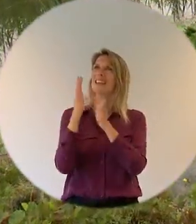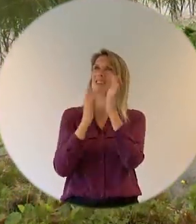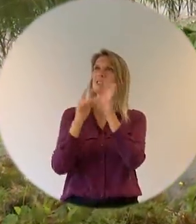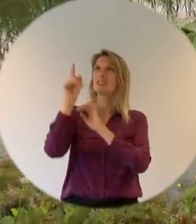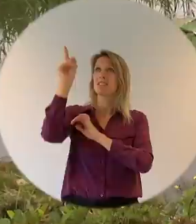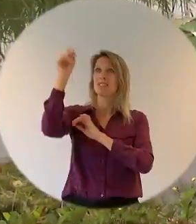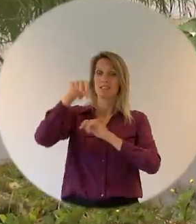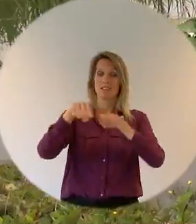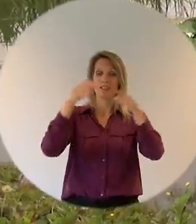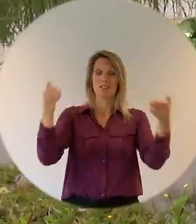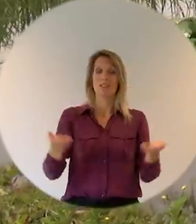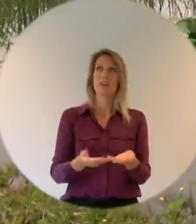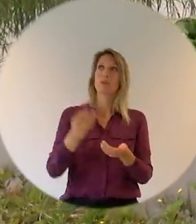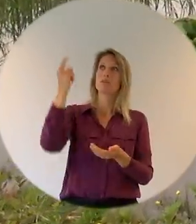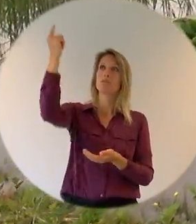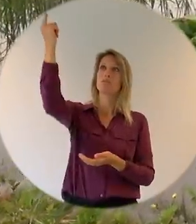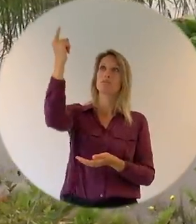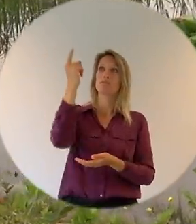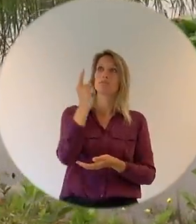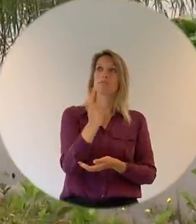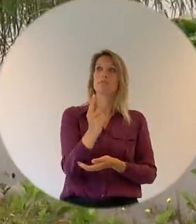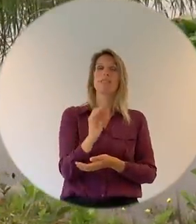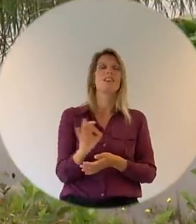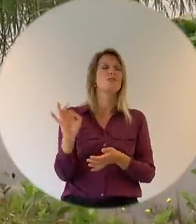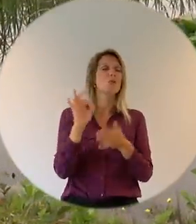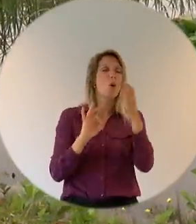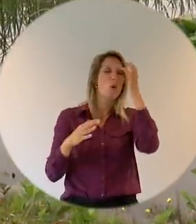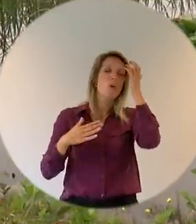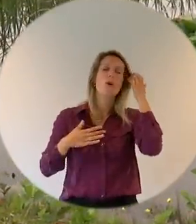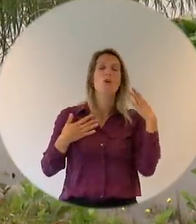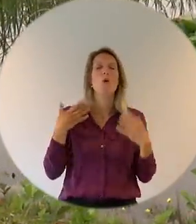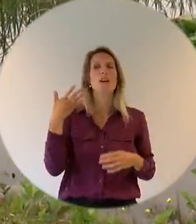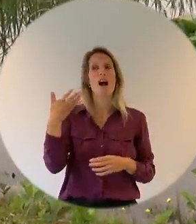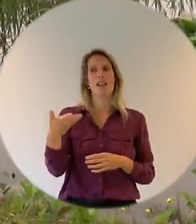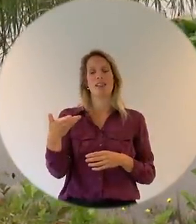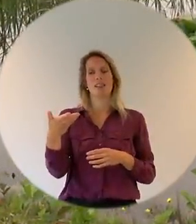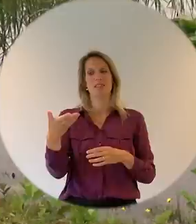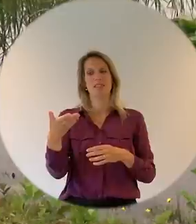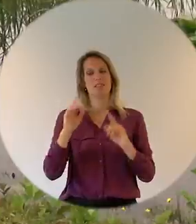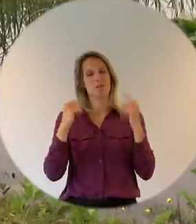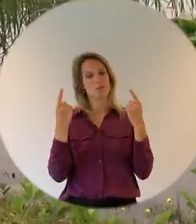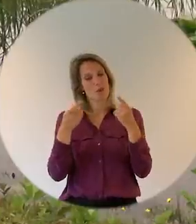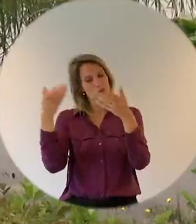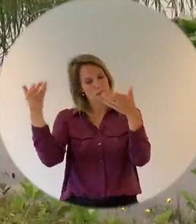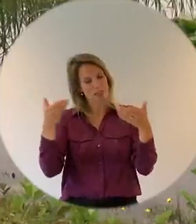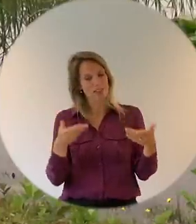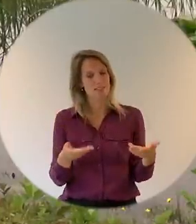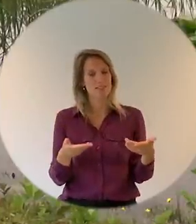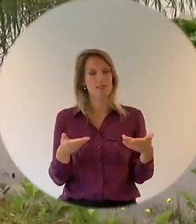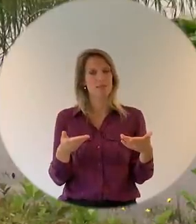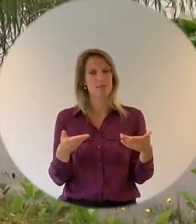deze wereld kwam en zo royaal voor ons bent tot op de dag van